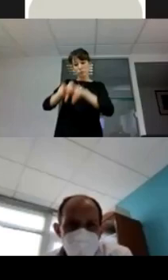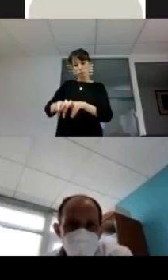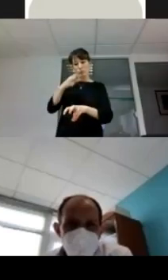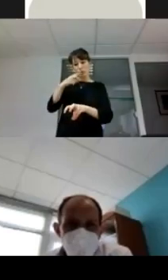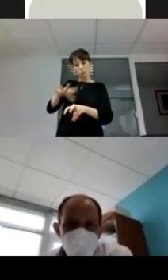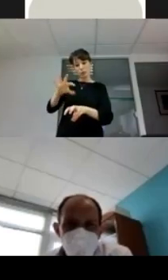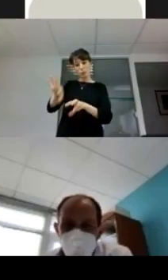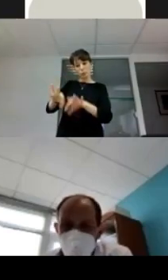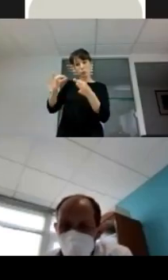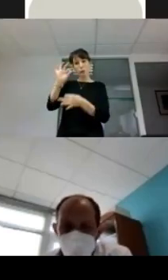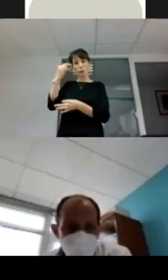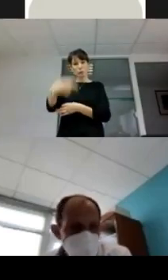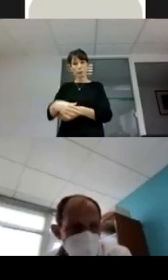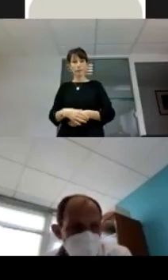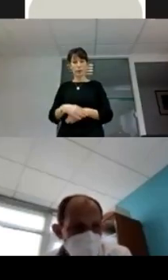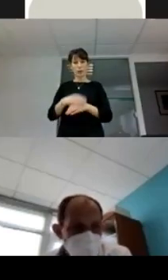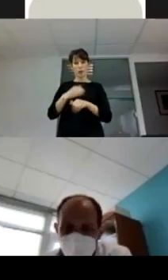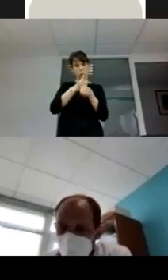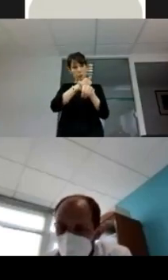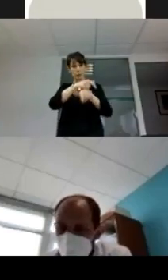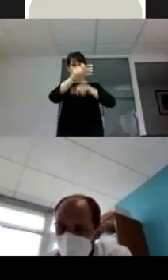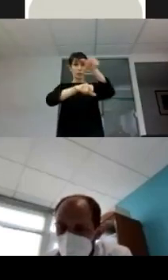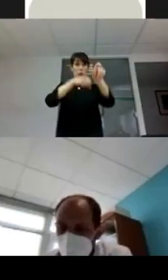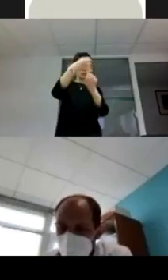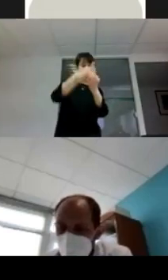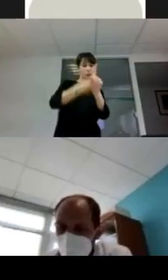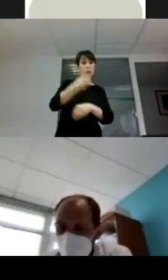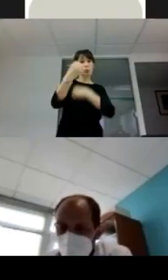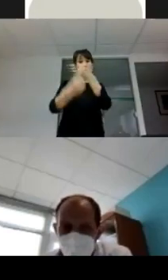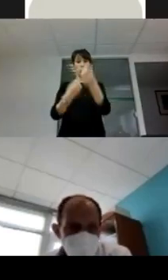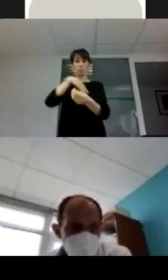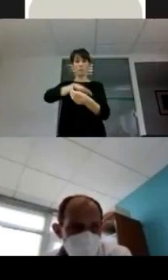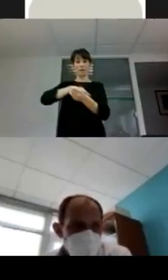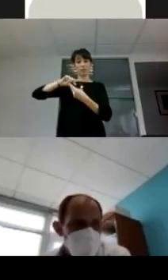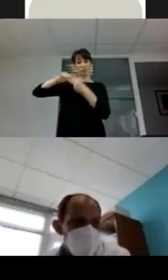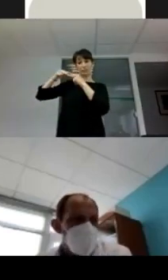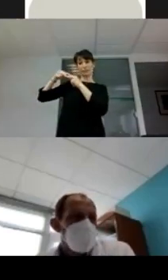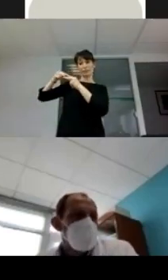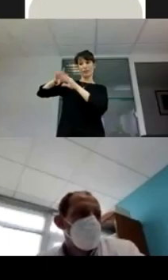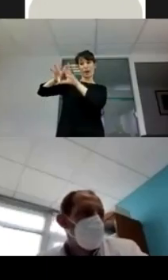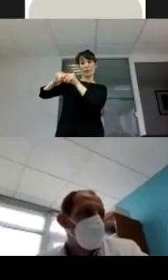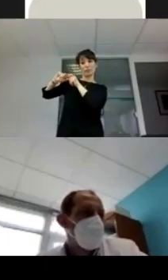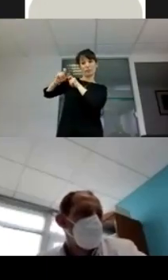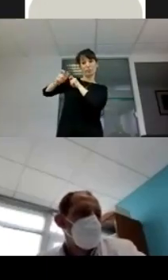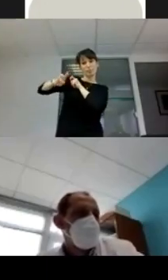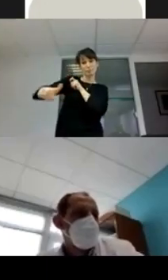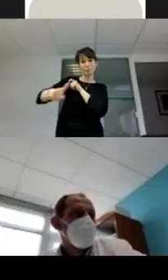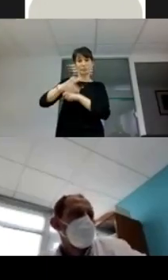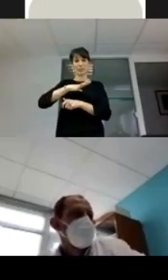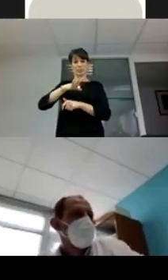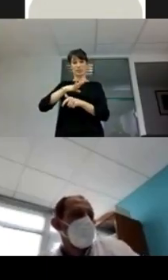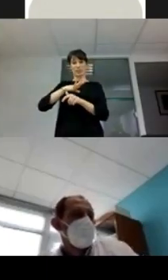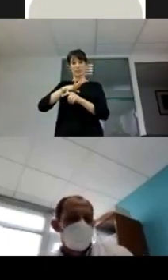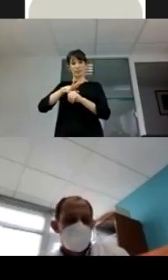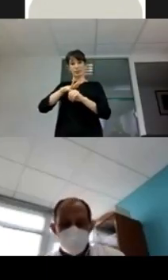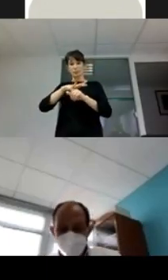recherche de sang dans les selles. En fonction des symptômes que l'on peut avoir et des antécédents personnels et familiaux,